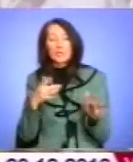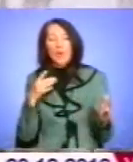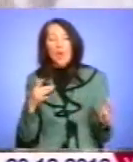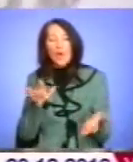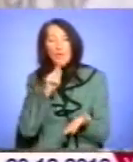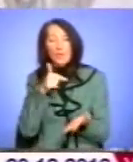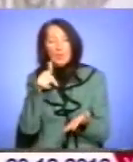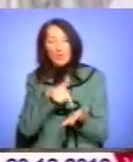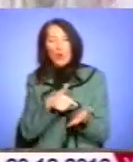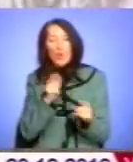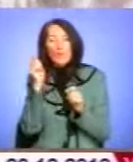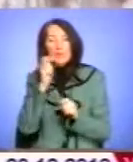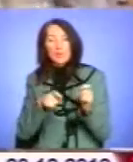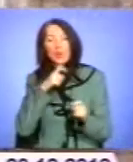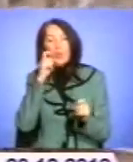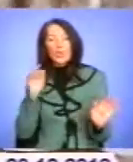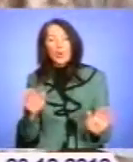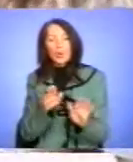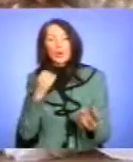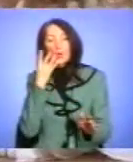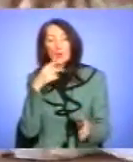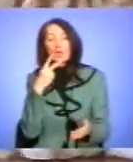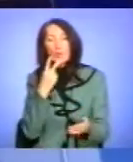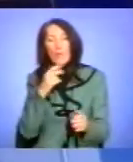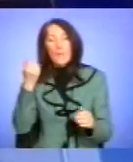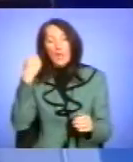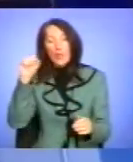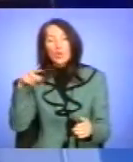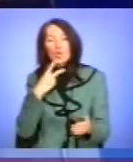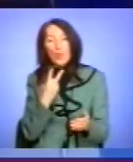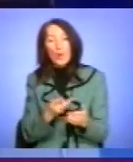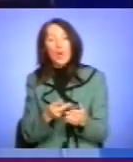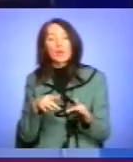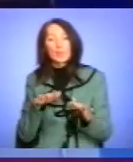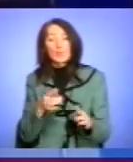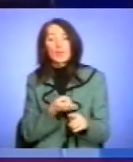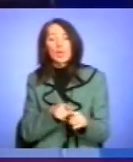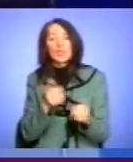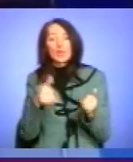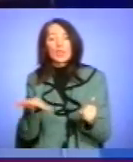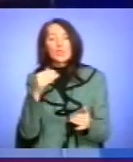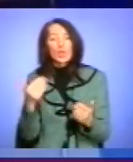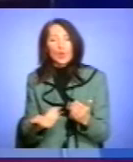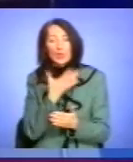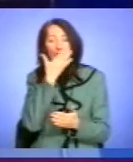Якщо переможе, покаже дійство під час обласного фестивалю. На